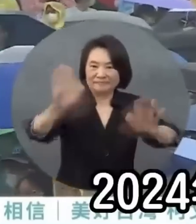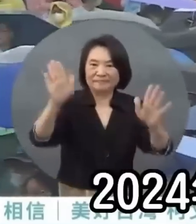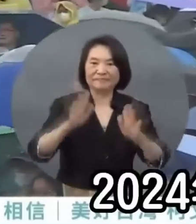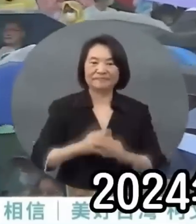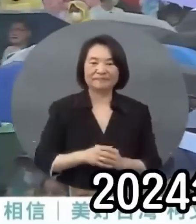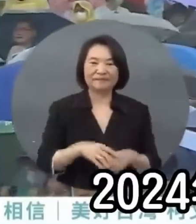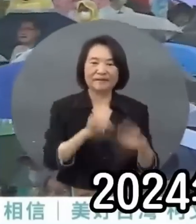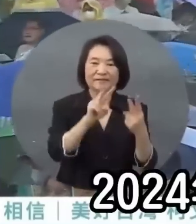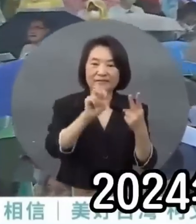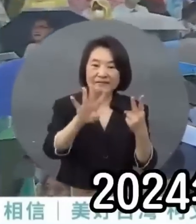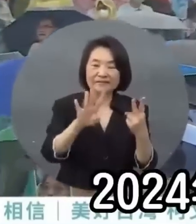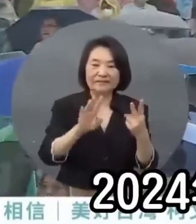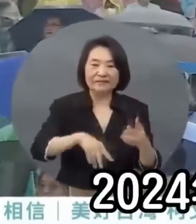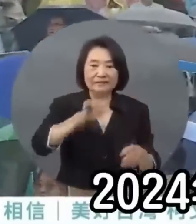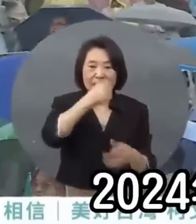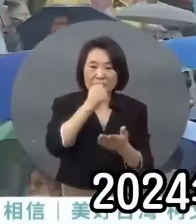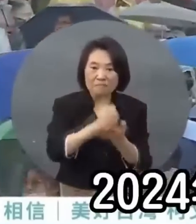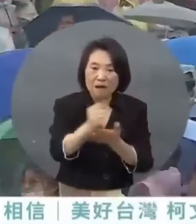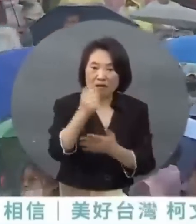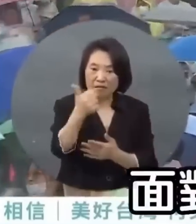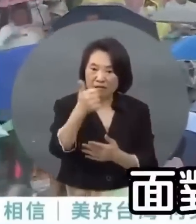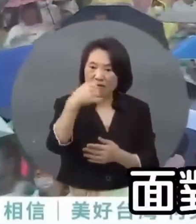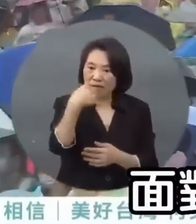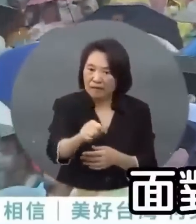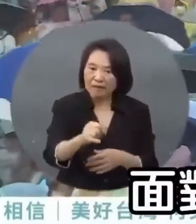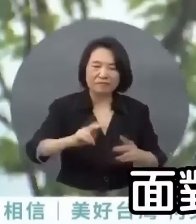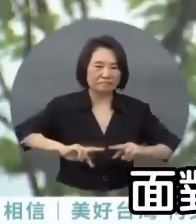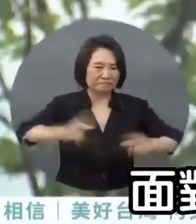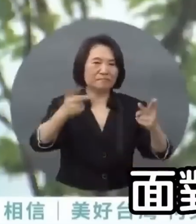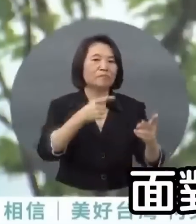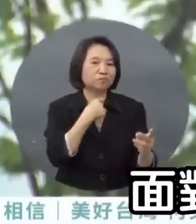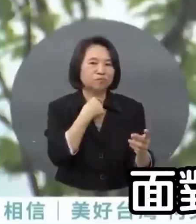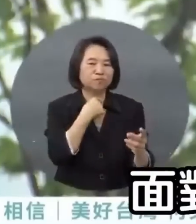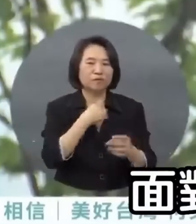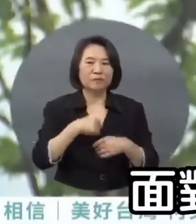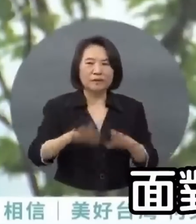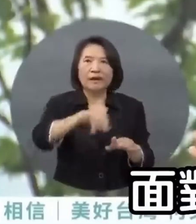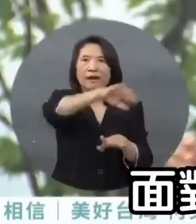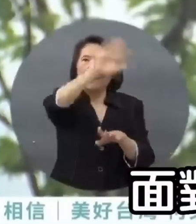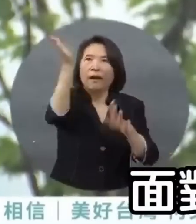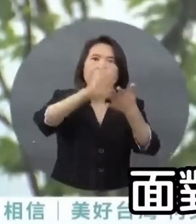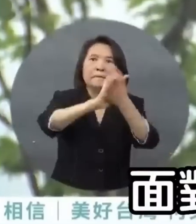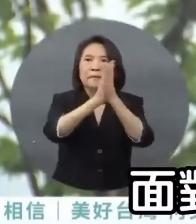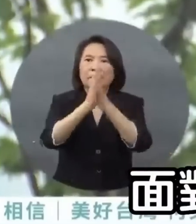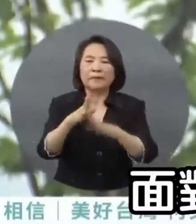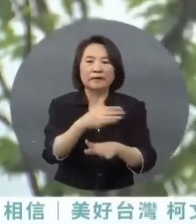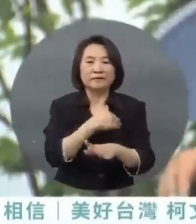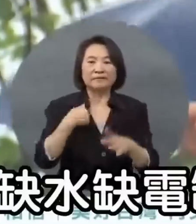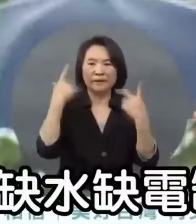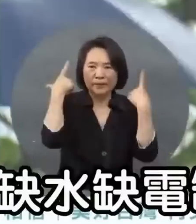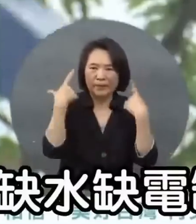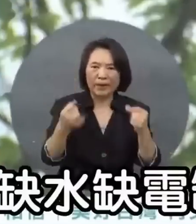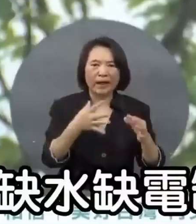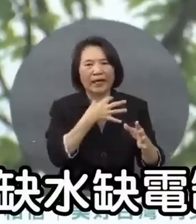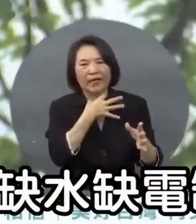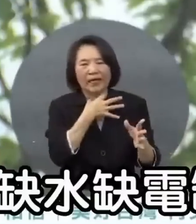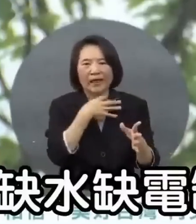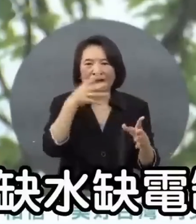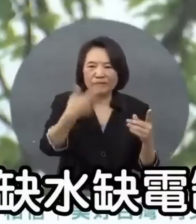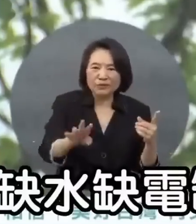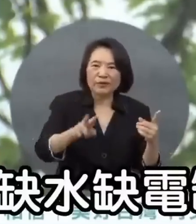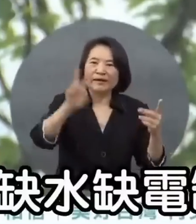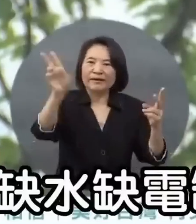2024年是台湾命运的转捩点，面对极端气候、能源问题、缺水、